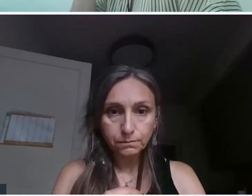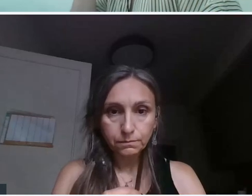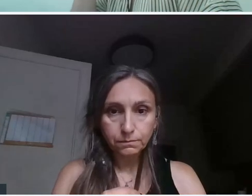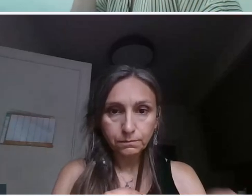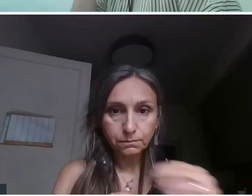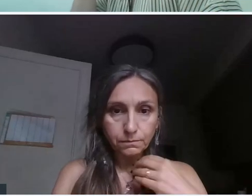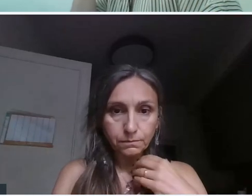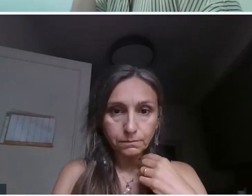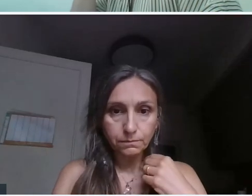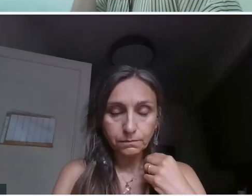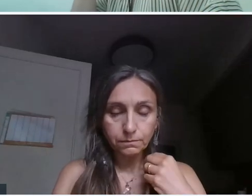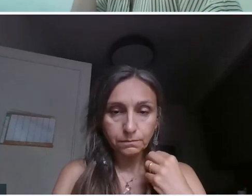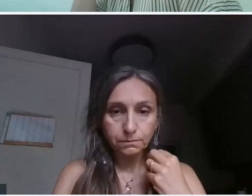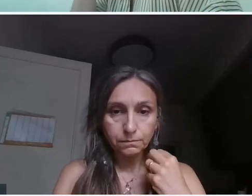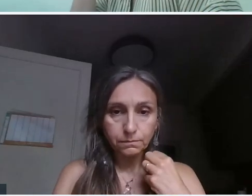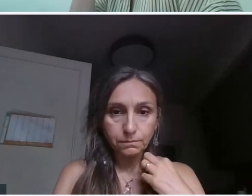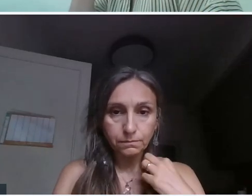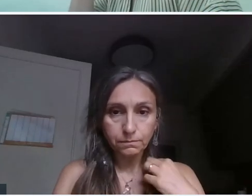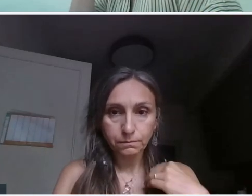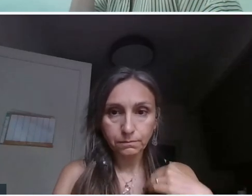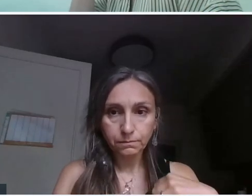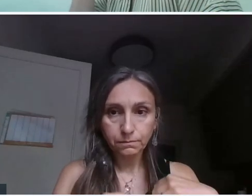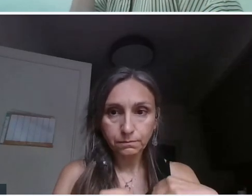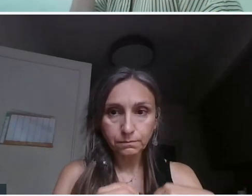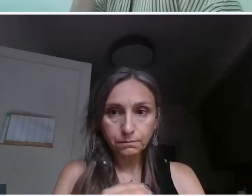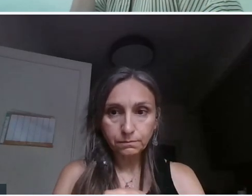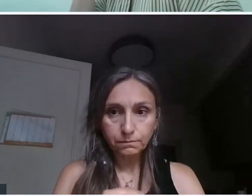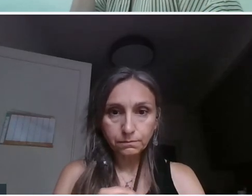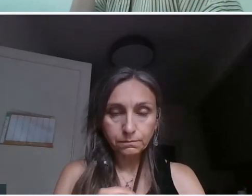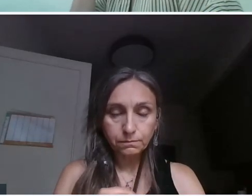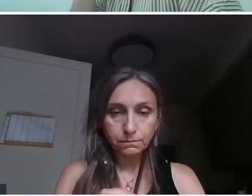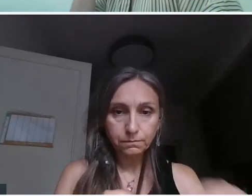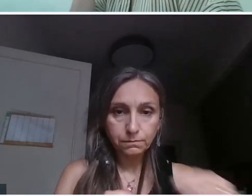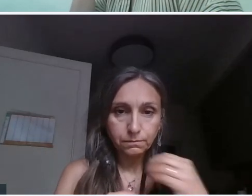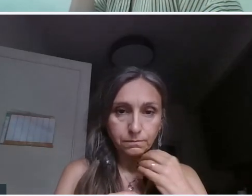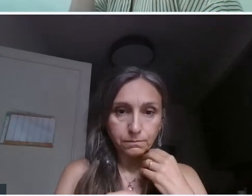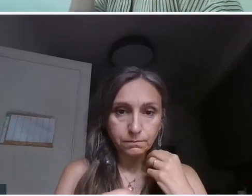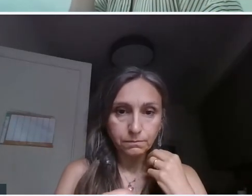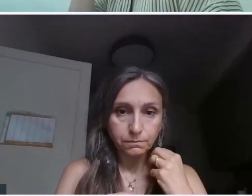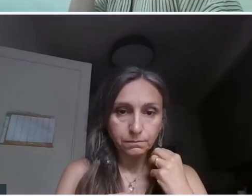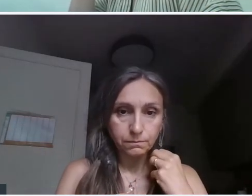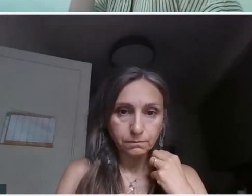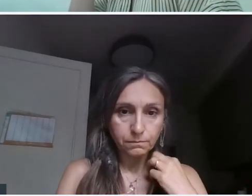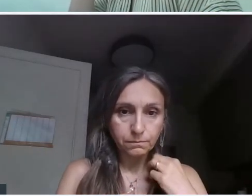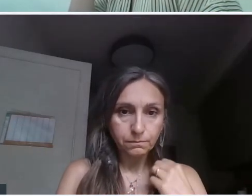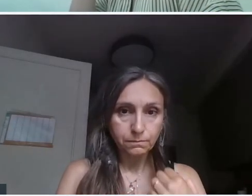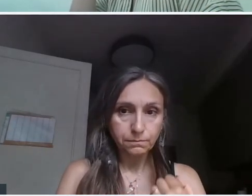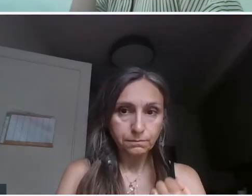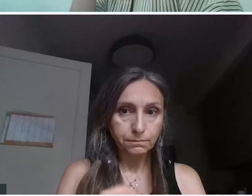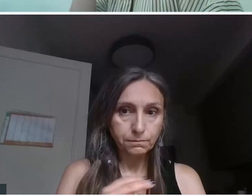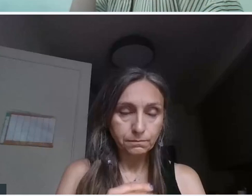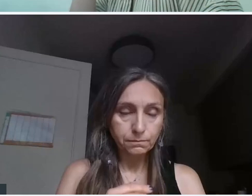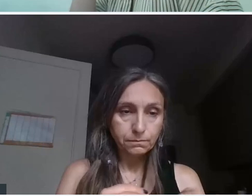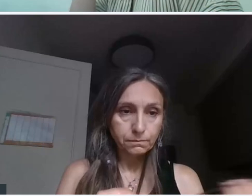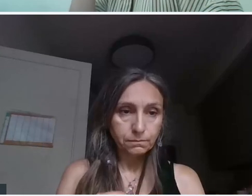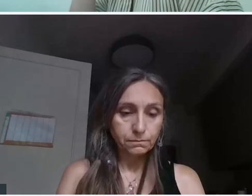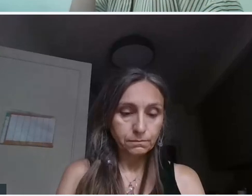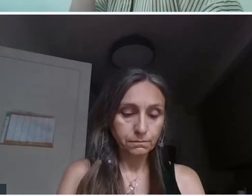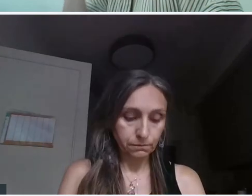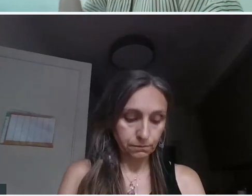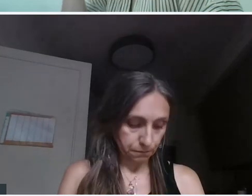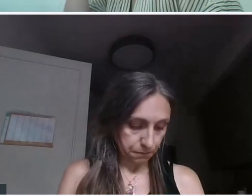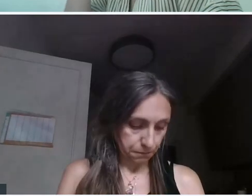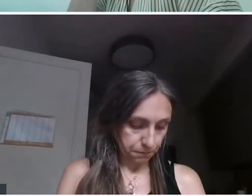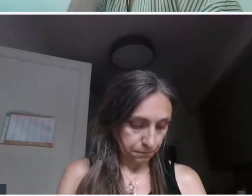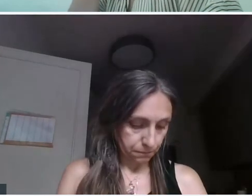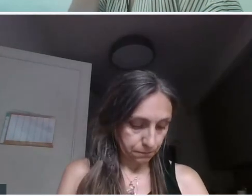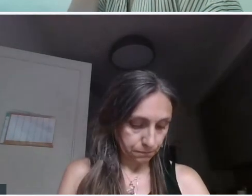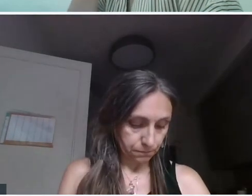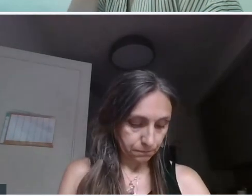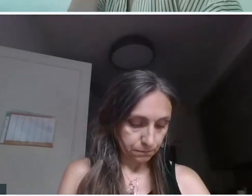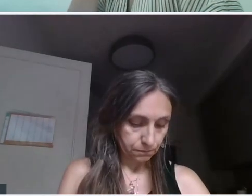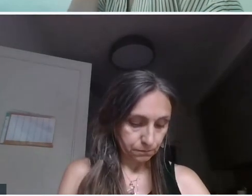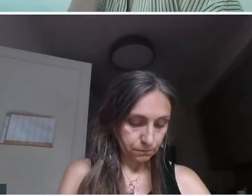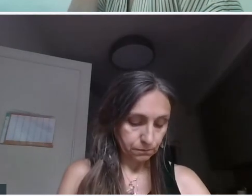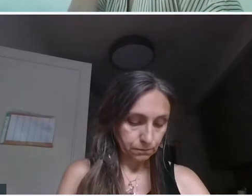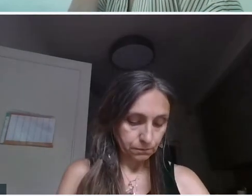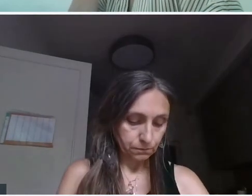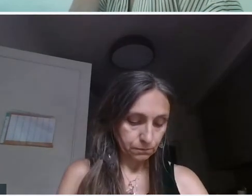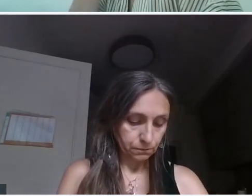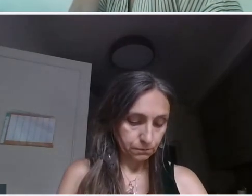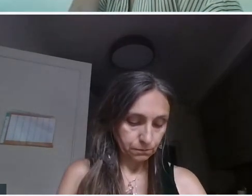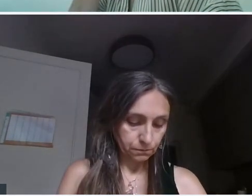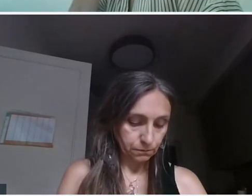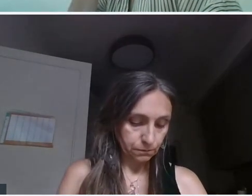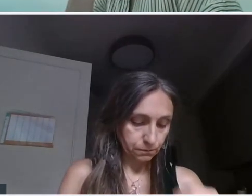non solo hosting, non è Aruba, ma io faccio hosting geografico, perché ti metto a disposizione delle piattaforme, degli strumenti per la gestione,